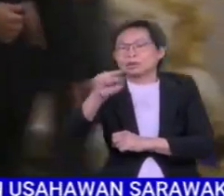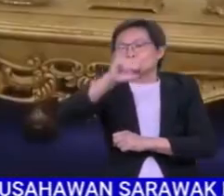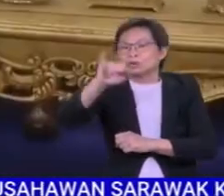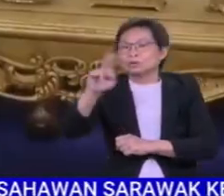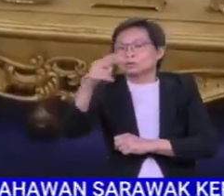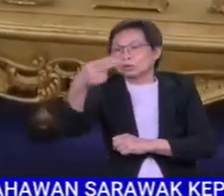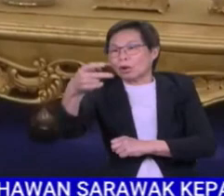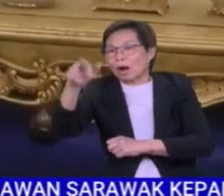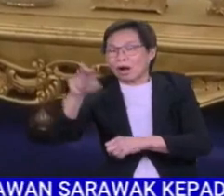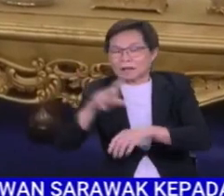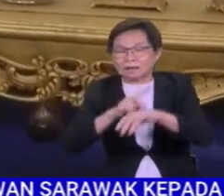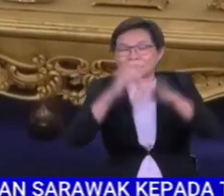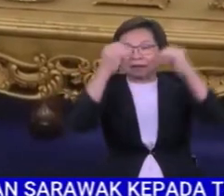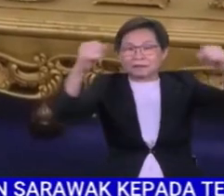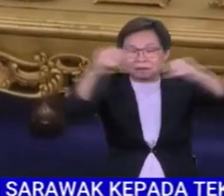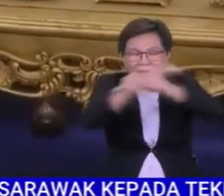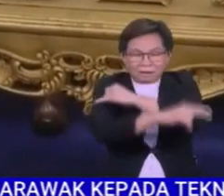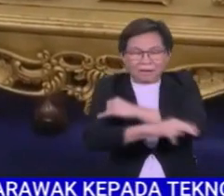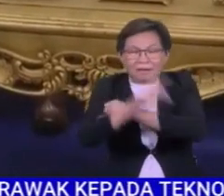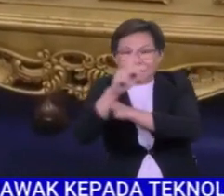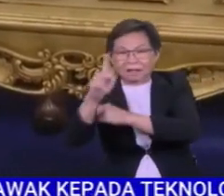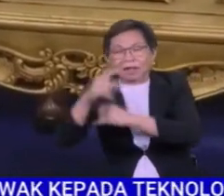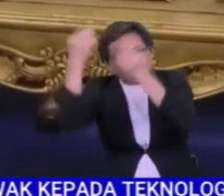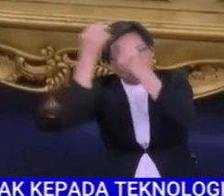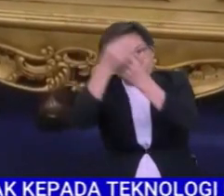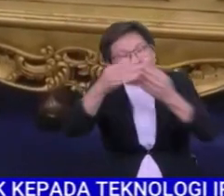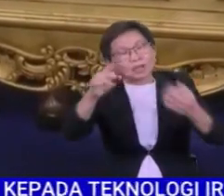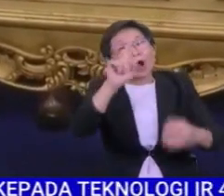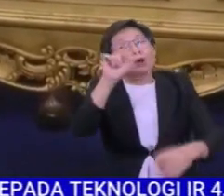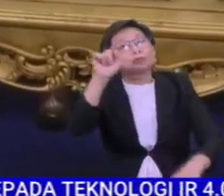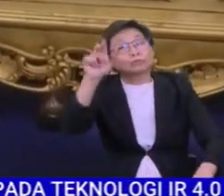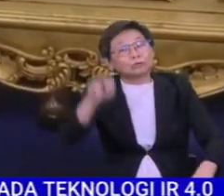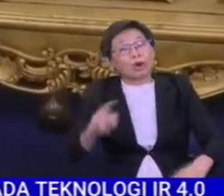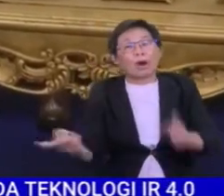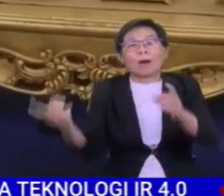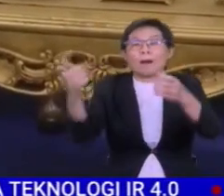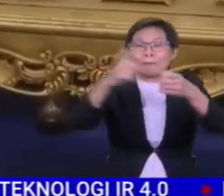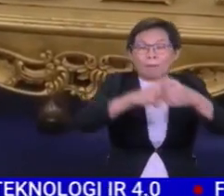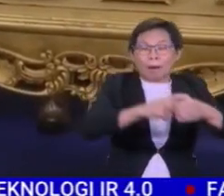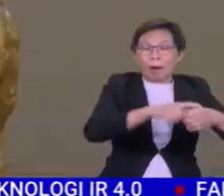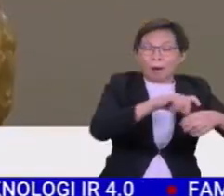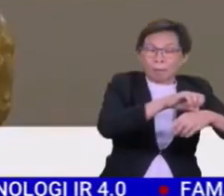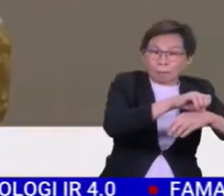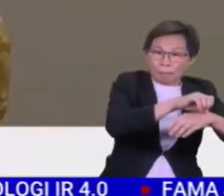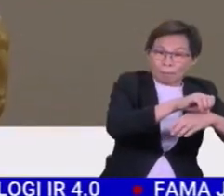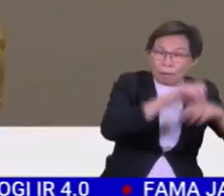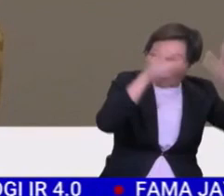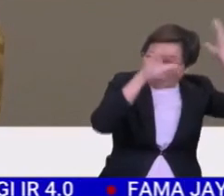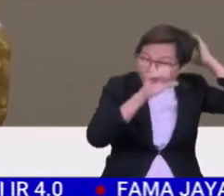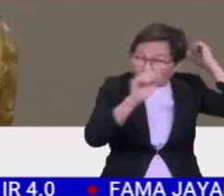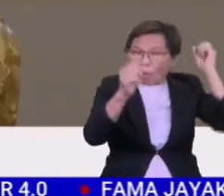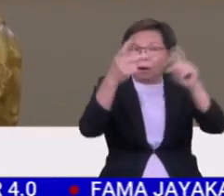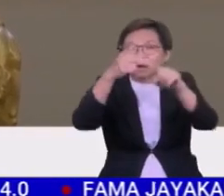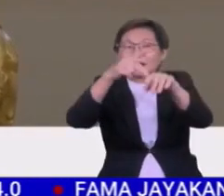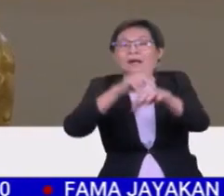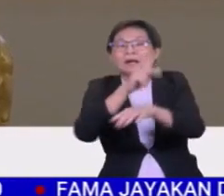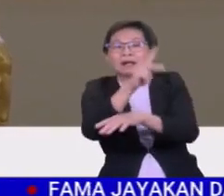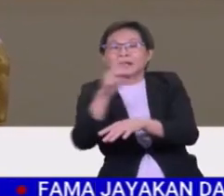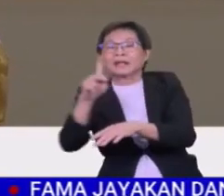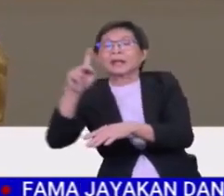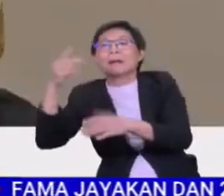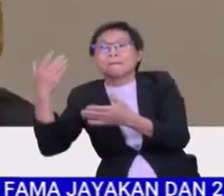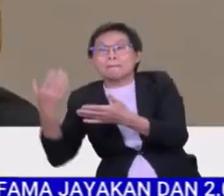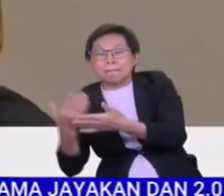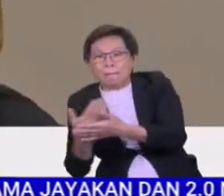Kinabalu kunjungan bertujuan memaklumkan Tun Johar mengenai konsul jeneral Republik China ke kota Kinabalu yang baru Huang